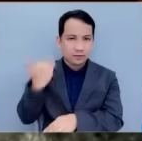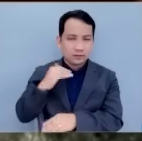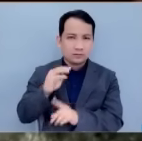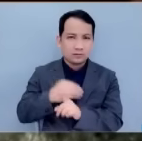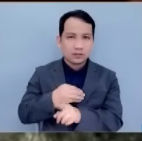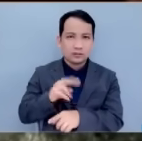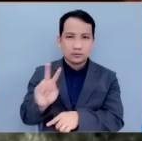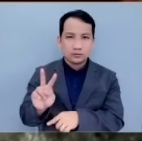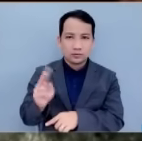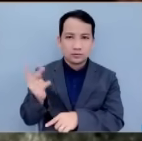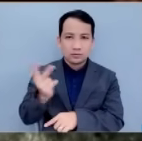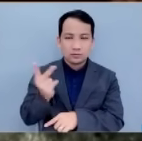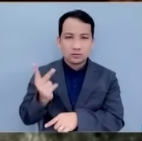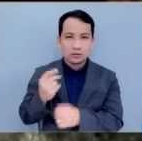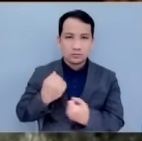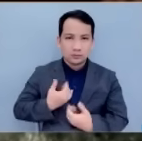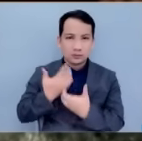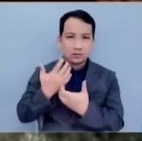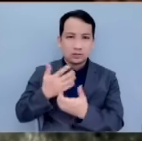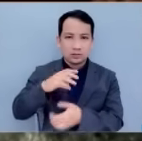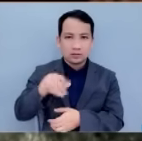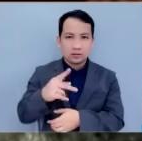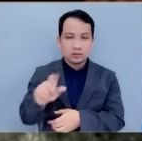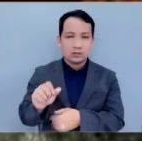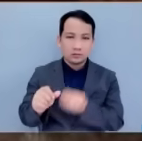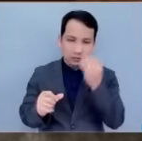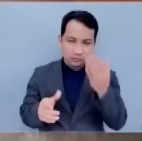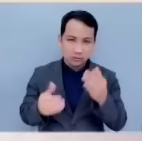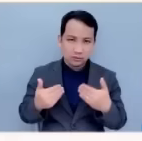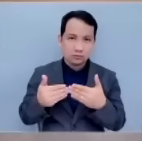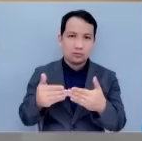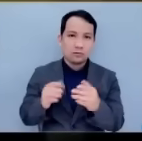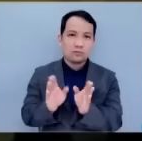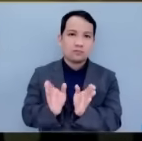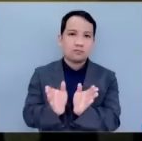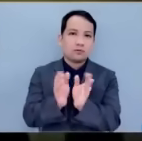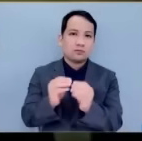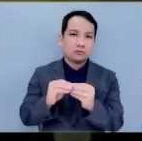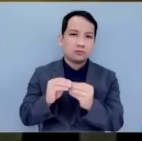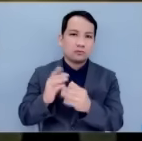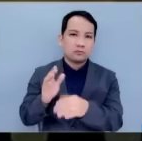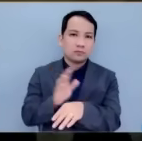ang naging inspirasyon ni Jacqueline para mas magpursige sa industriya.